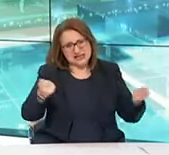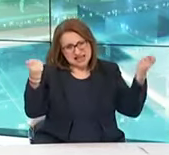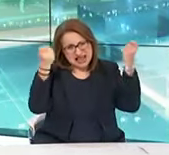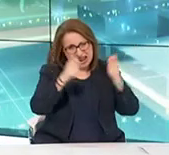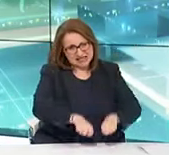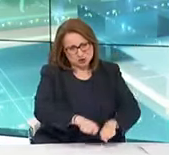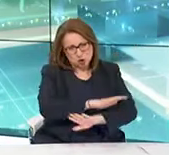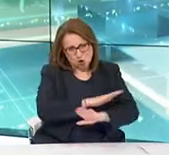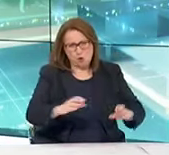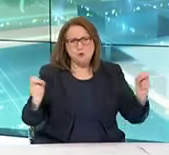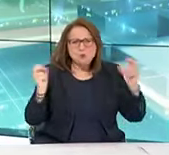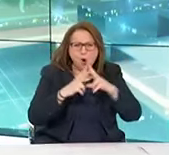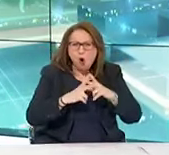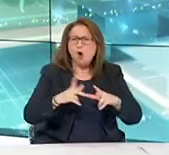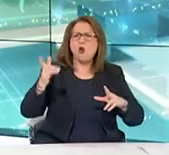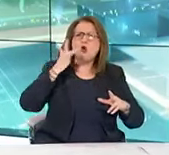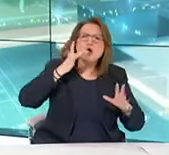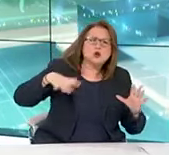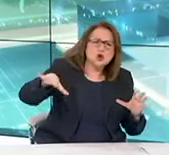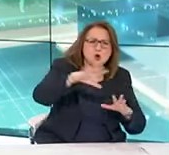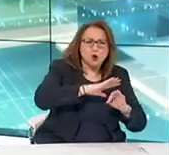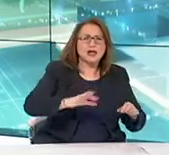όλα τα καφέ, μπαρ και καφετέριες,